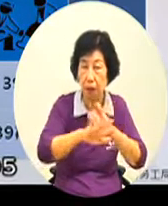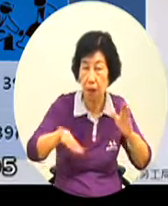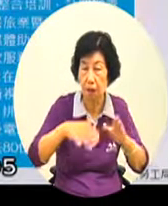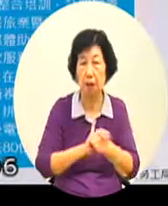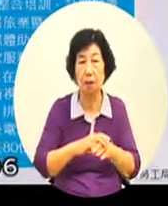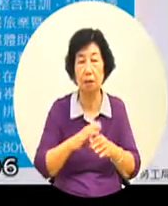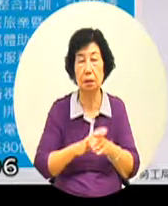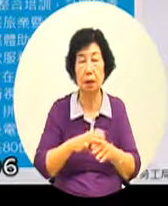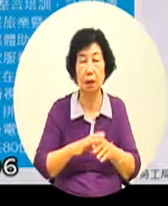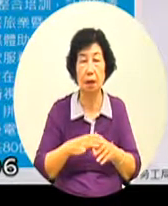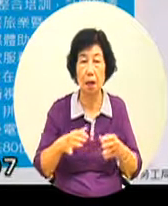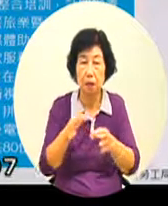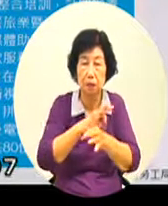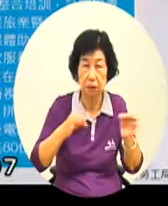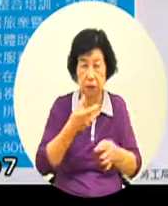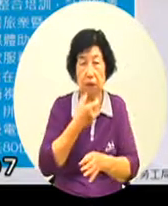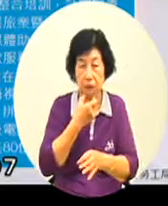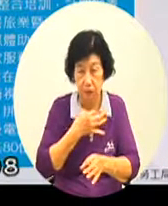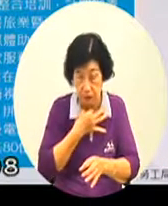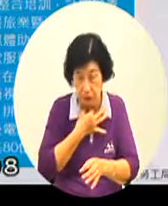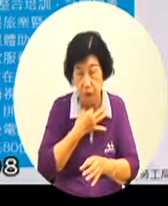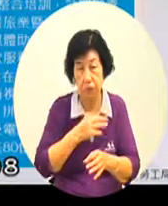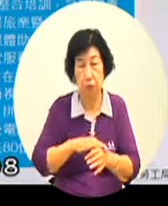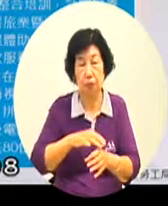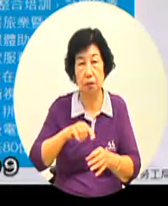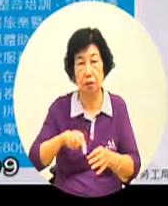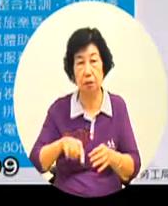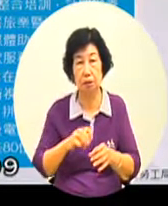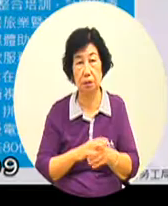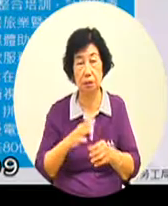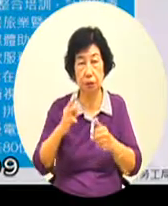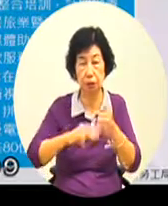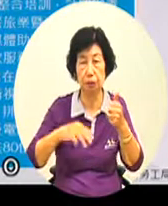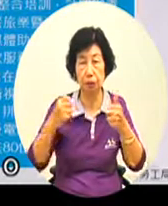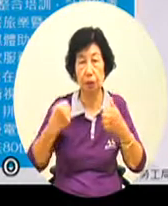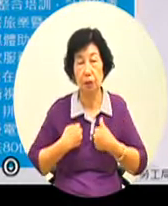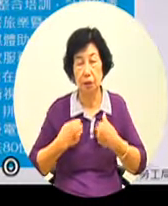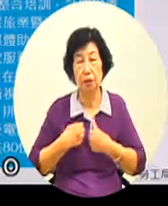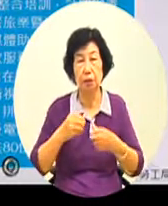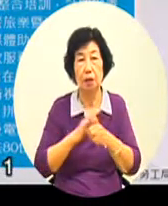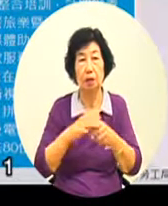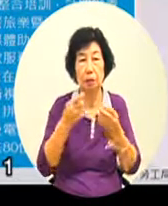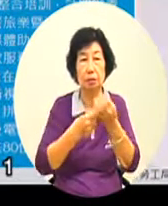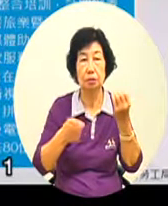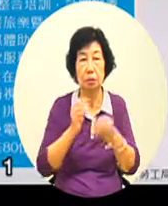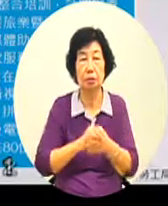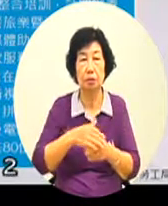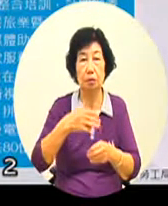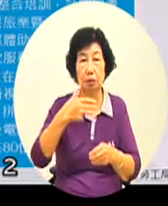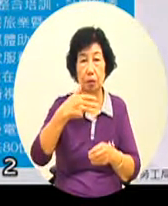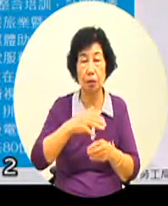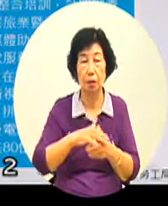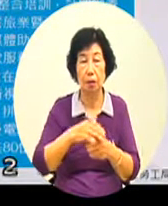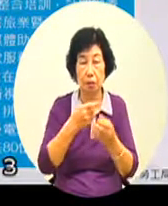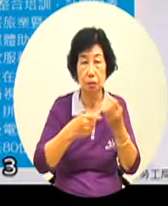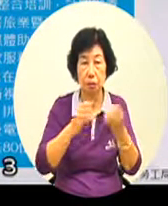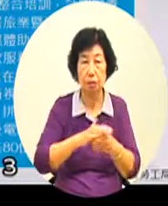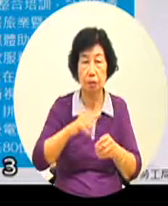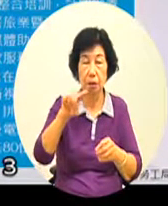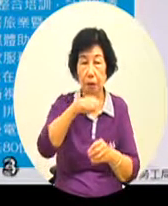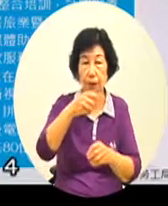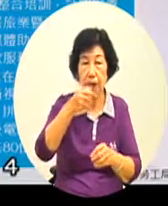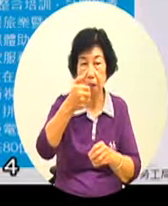身心障碍者，我们自办了身心障碍的职业训练班，总共有9职类12个班，总共150位的